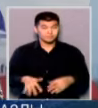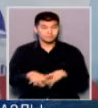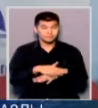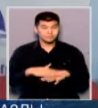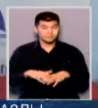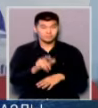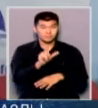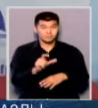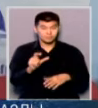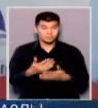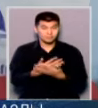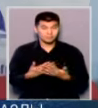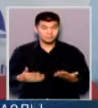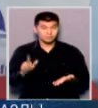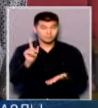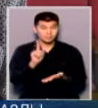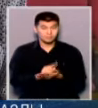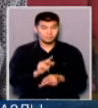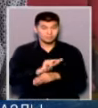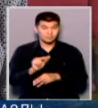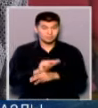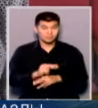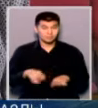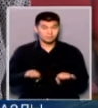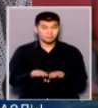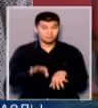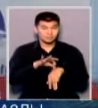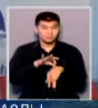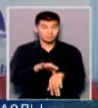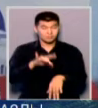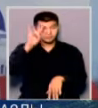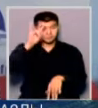қазақстандықтың азаматтық қағидаларын қалыптастыруды көздейді деген ережеде өткізіп отырған